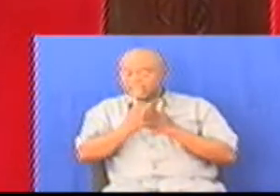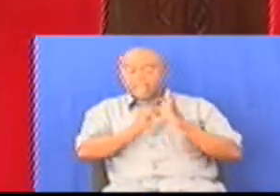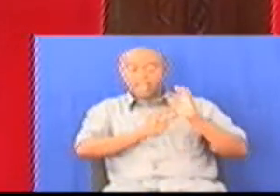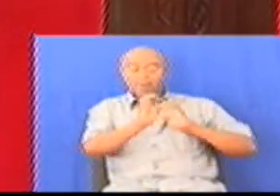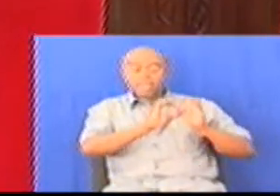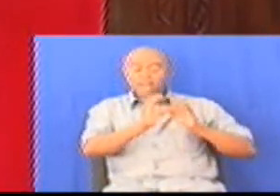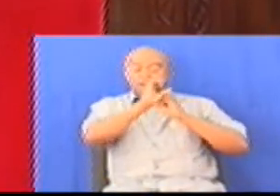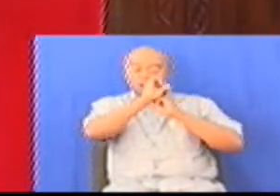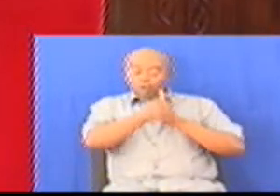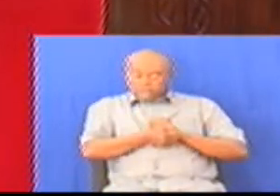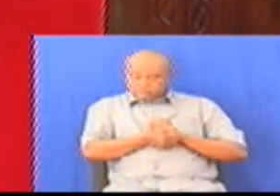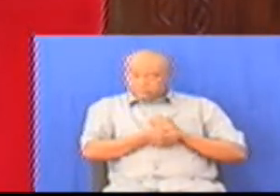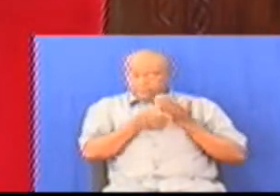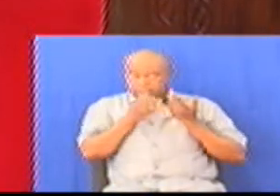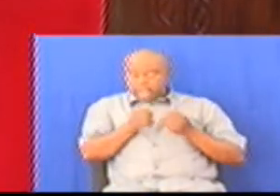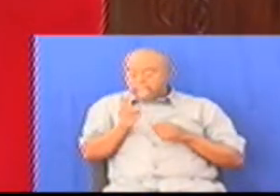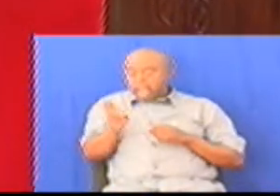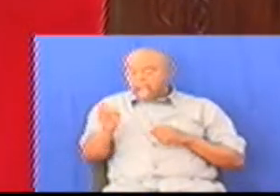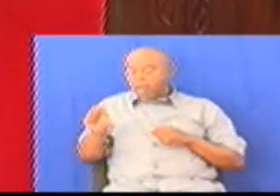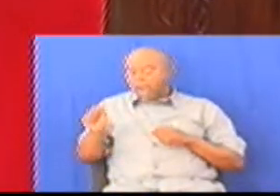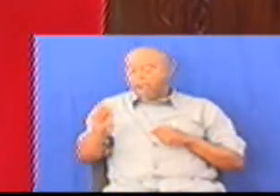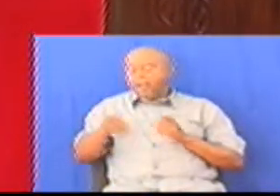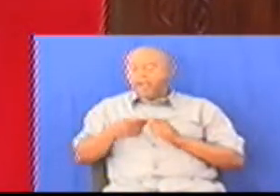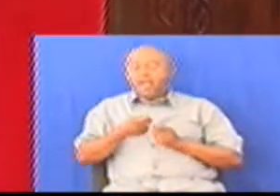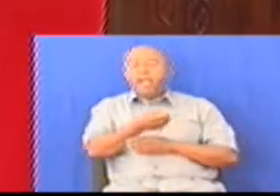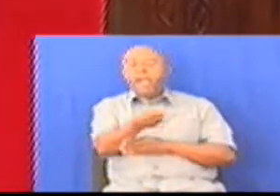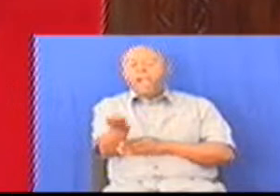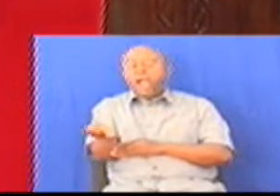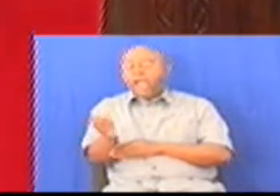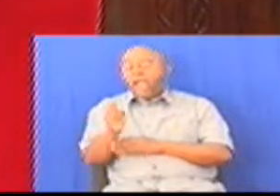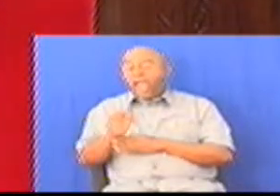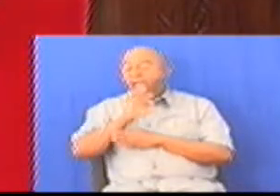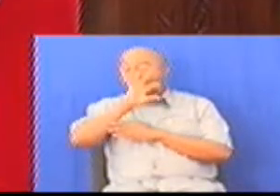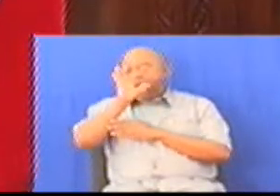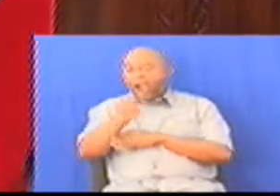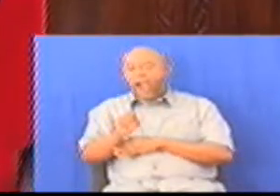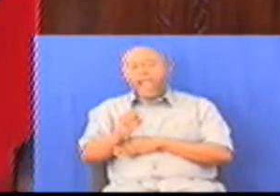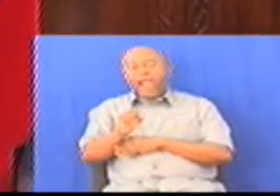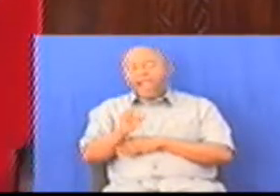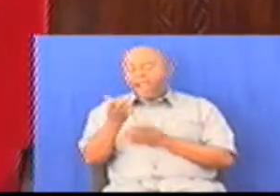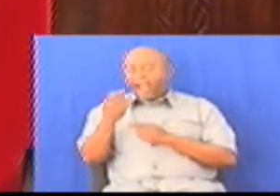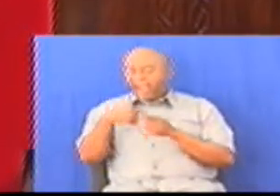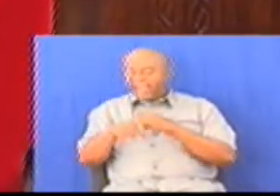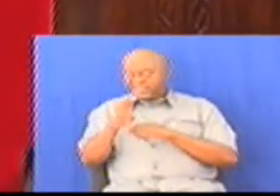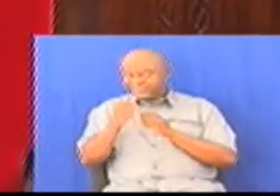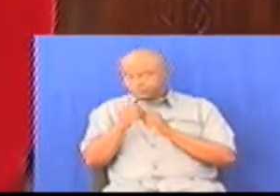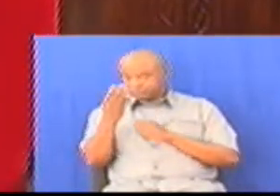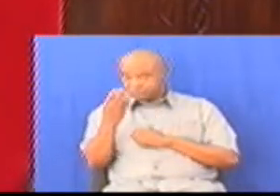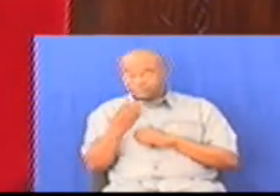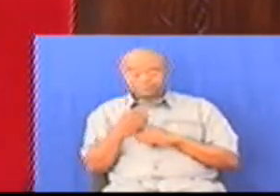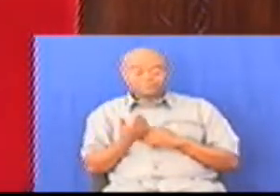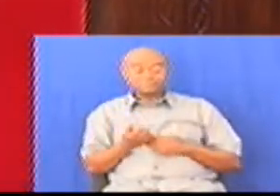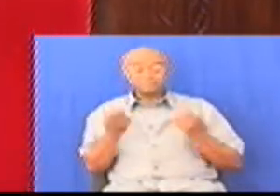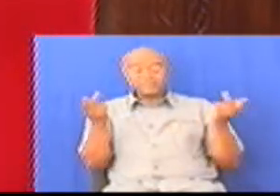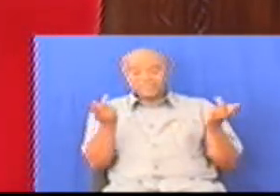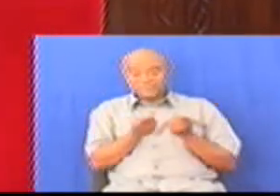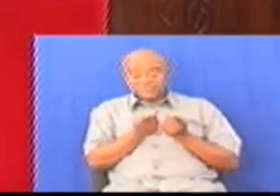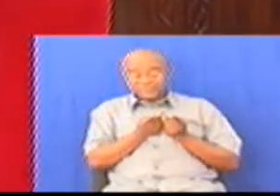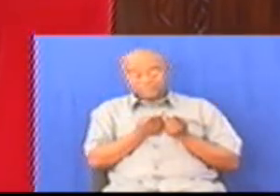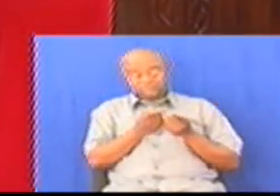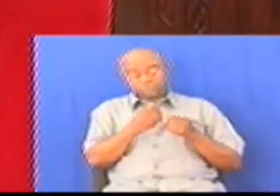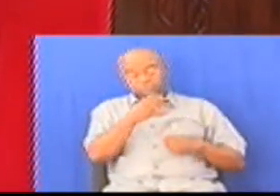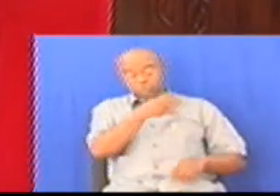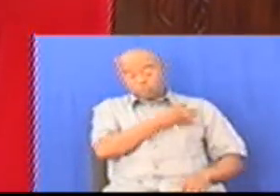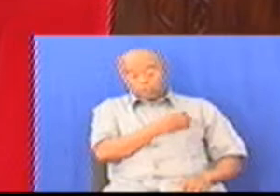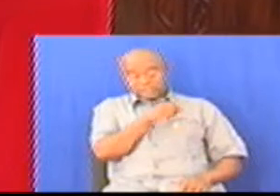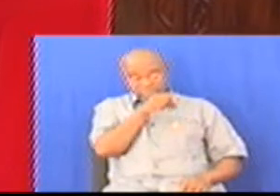niaba ya halmashauri na kuyagawa mapato hayo kwa halmashauri zote ndani ya siku 14 baada ya kukusanywa. Aidha, kwa mujibu wa waziri wa fedha,